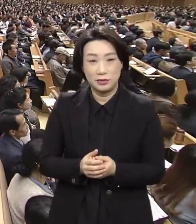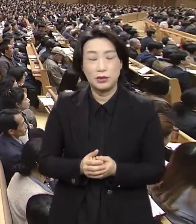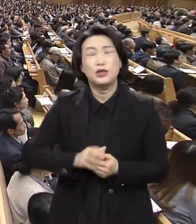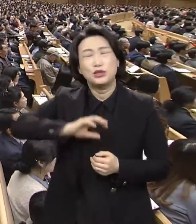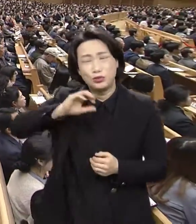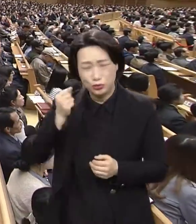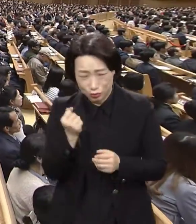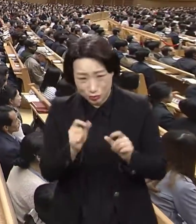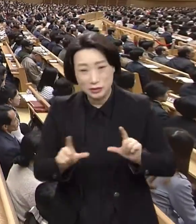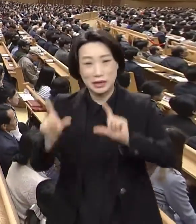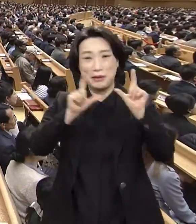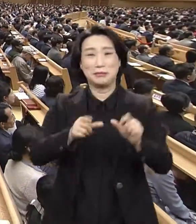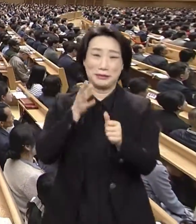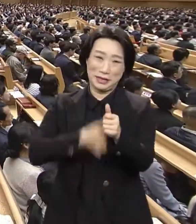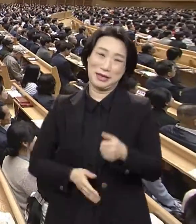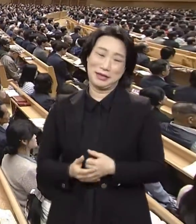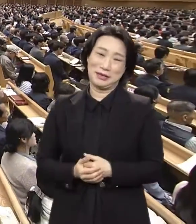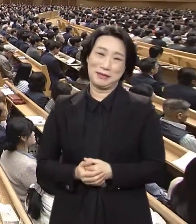순종하며 살고,